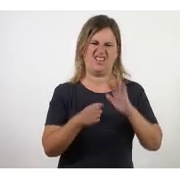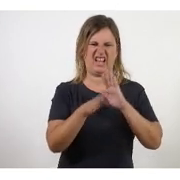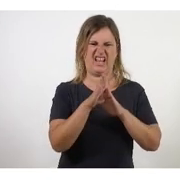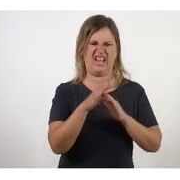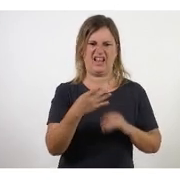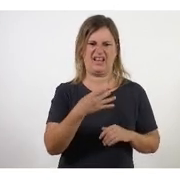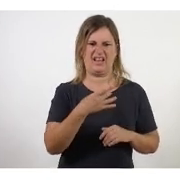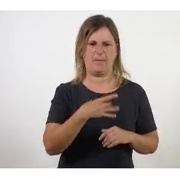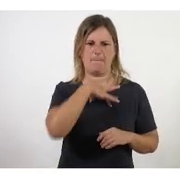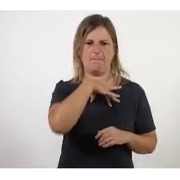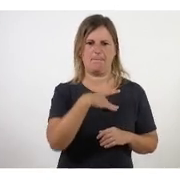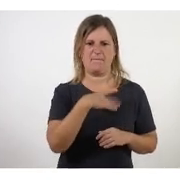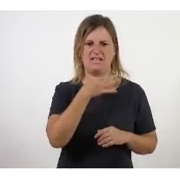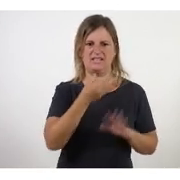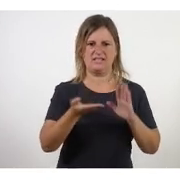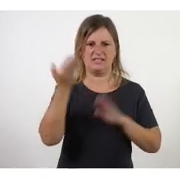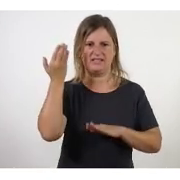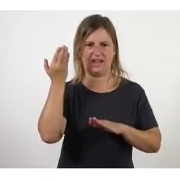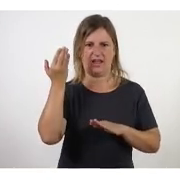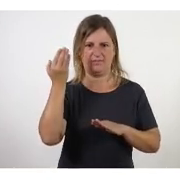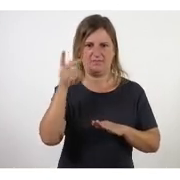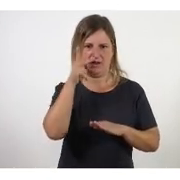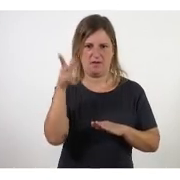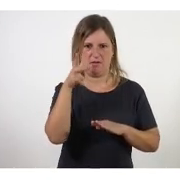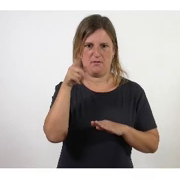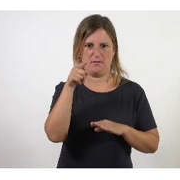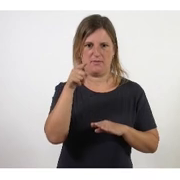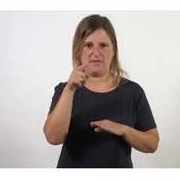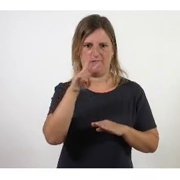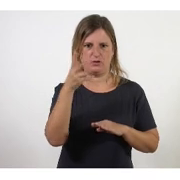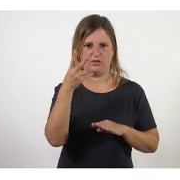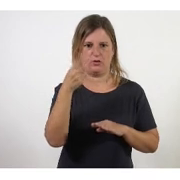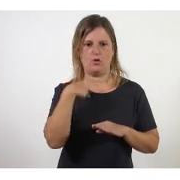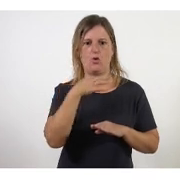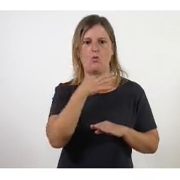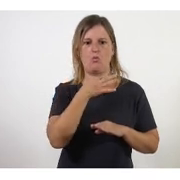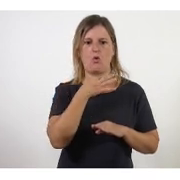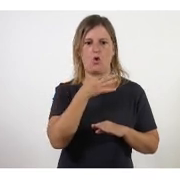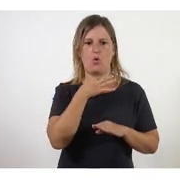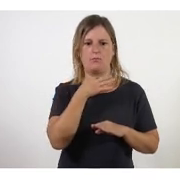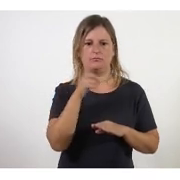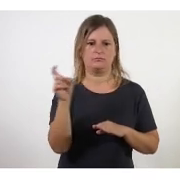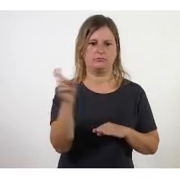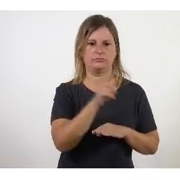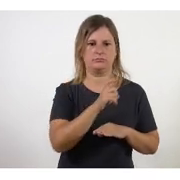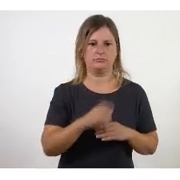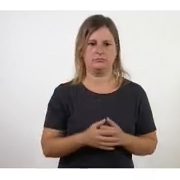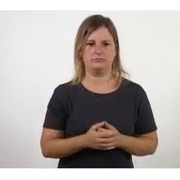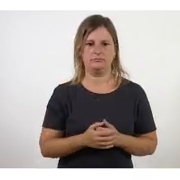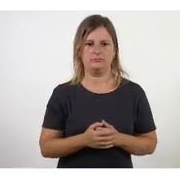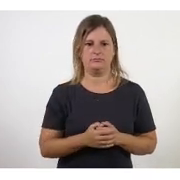continua... Vale, encara continua sonant massa forta, li donarem el volum. Tota la comunitat de la UOC per